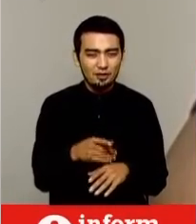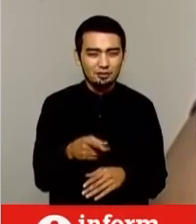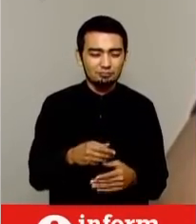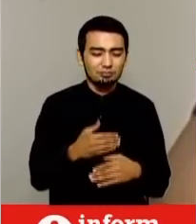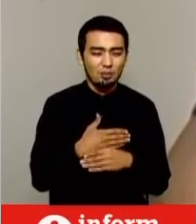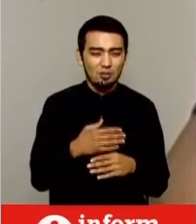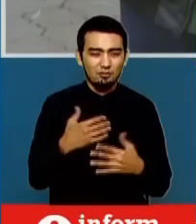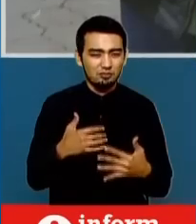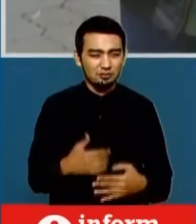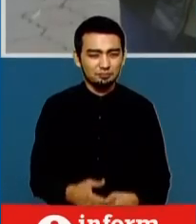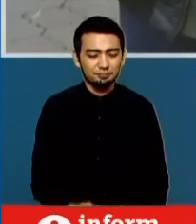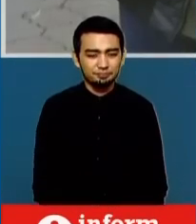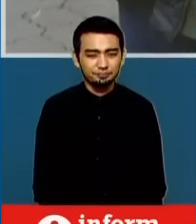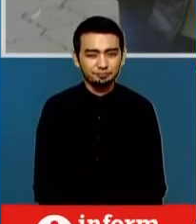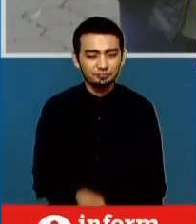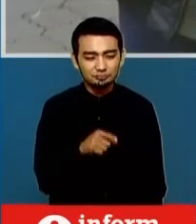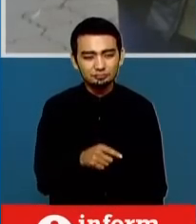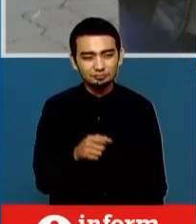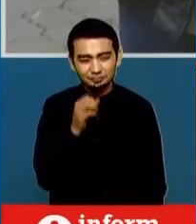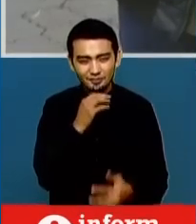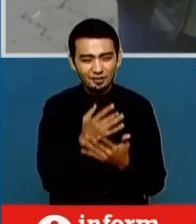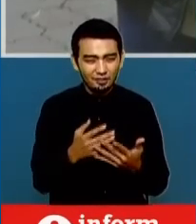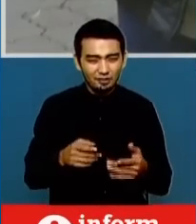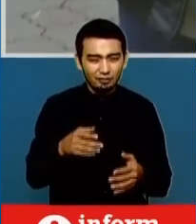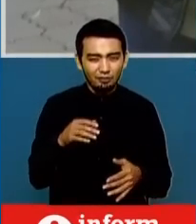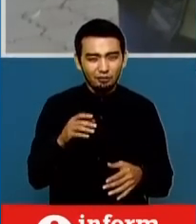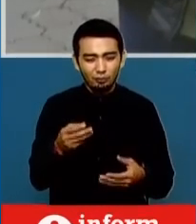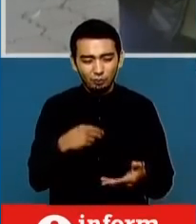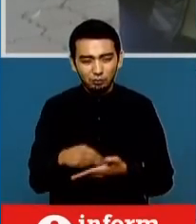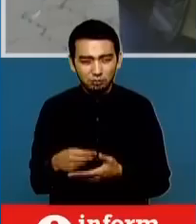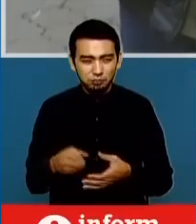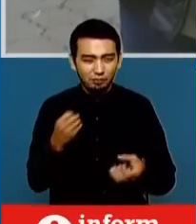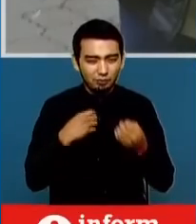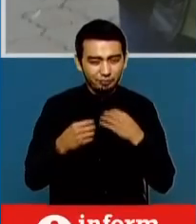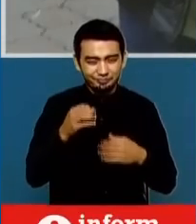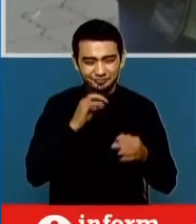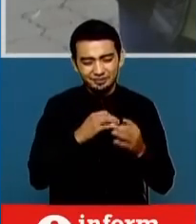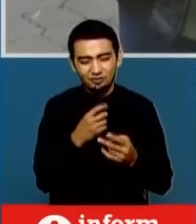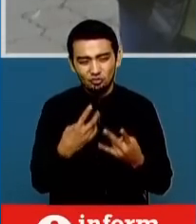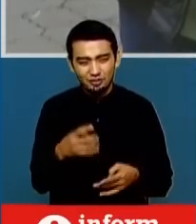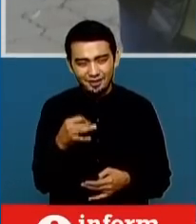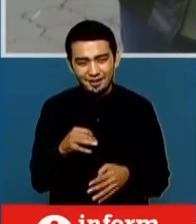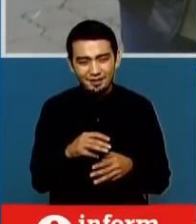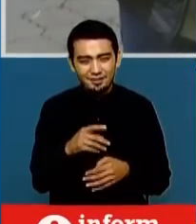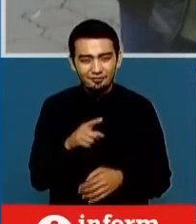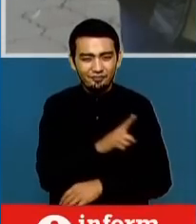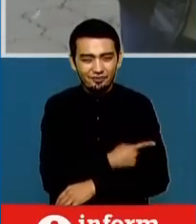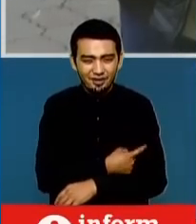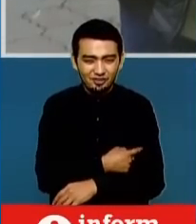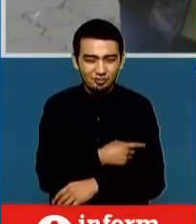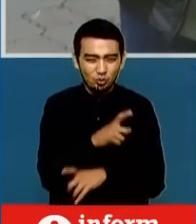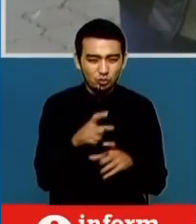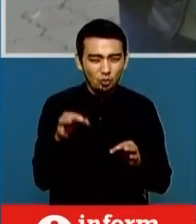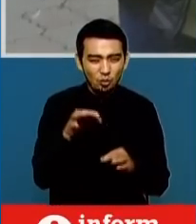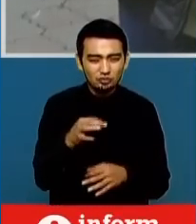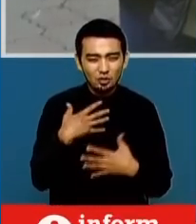көрсете алуы қажет. Белсенді қоспаларды оңды-солды қолданудың себебі бұл салада халықтың медициналық сауаттылығы таяз дейді сарапшы. Ал